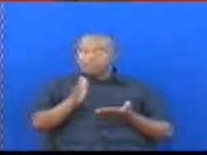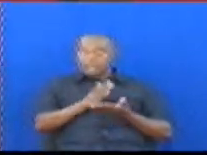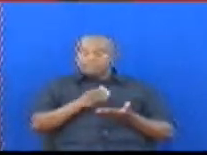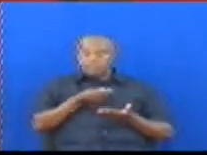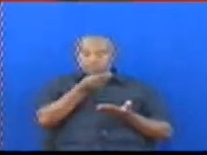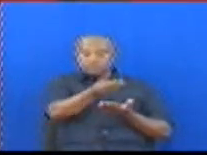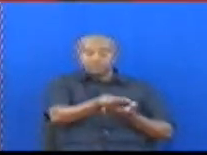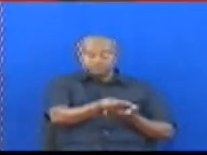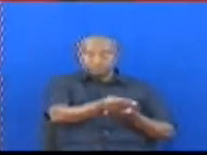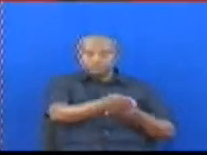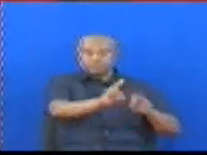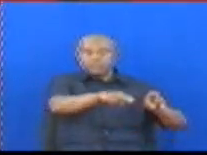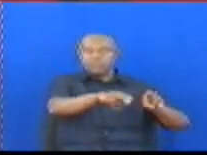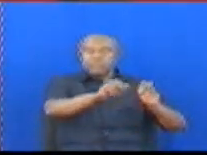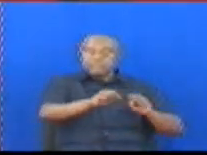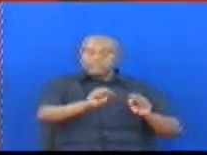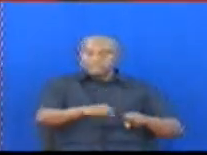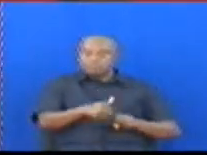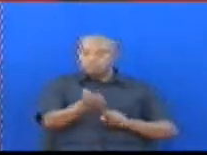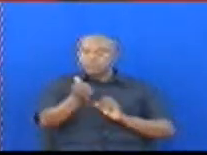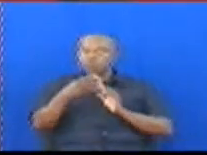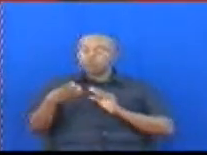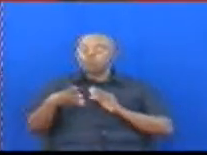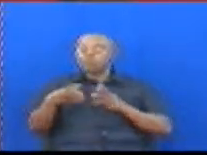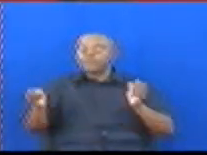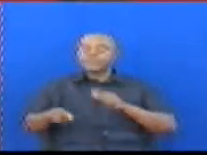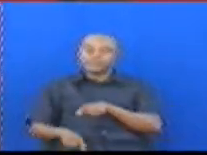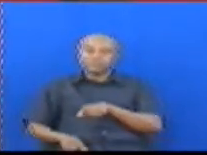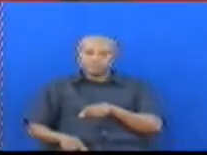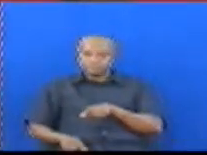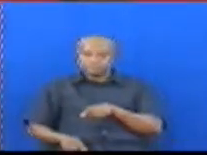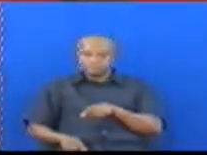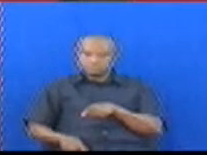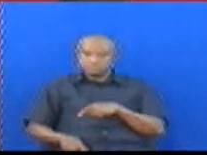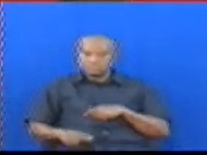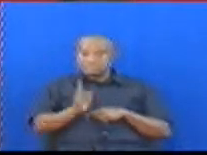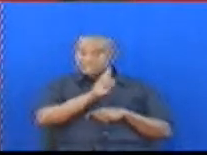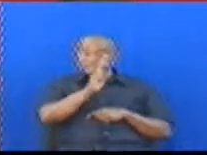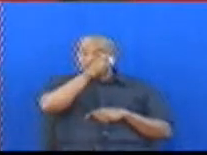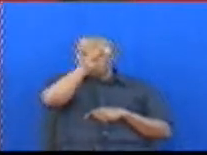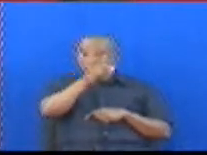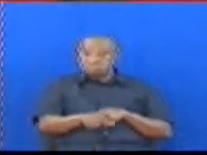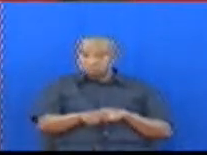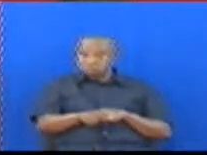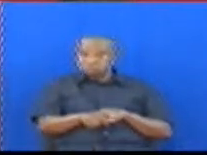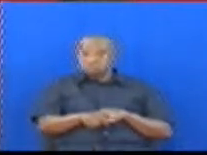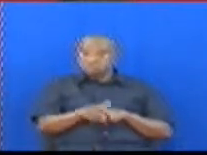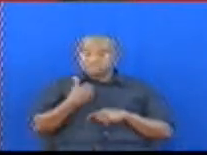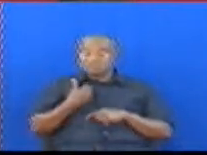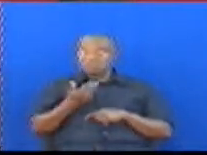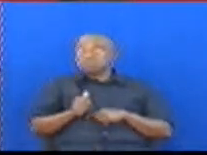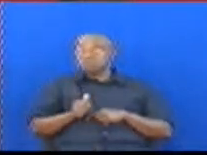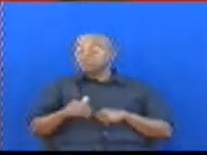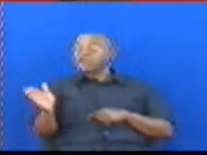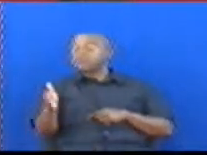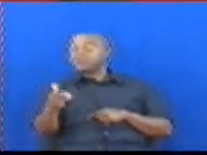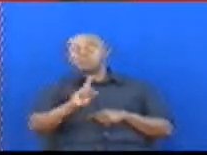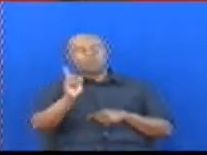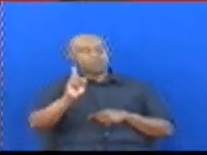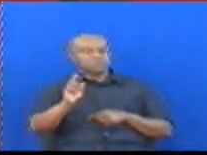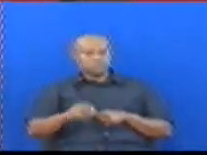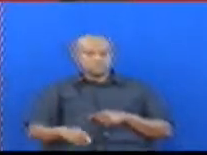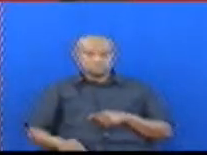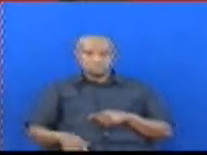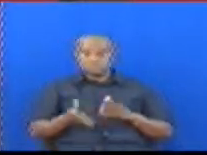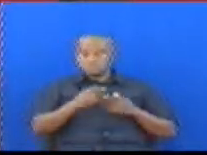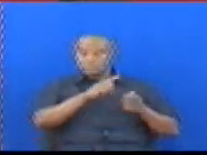mahakamani uwe ni muathirika wa shtaka husika na usiwe tu ni mtu tuseme kama ni mpambe. Kwa hiyo mashtaka